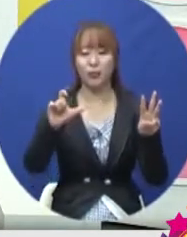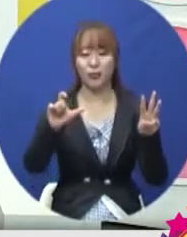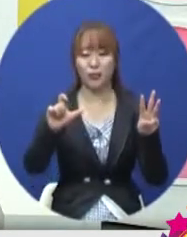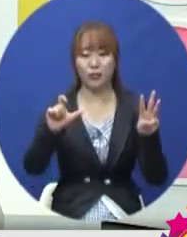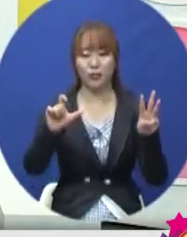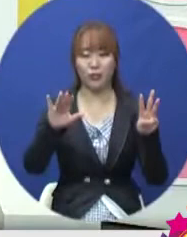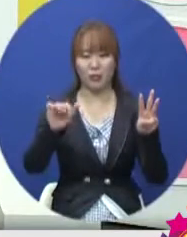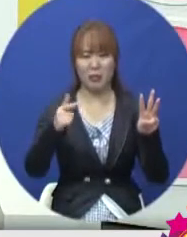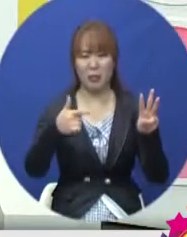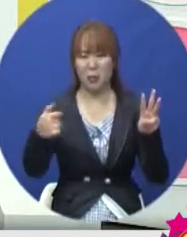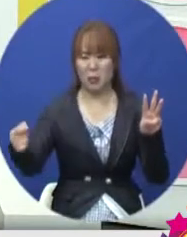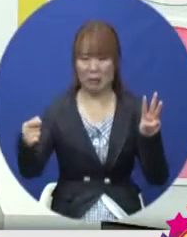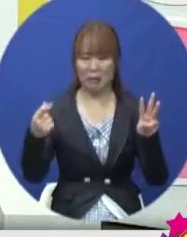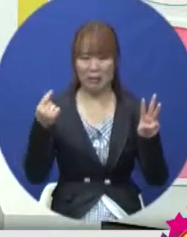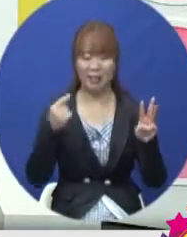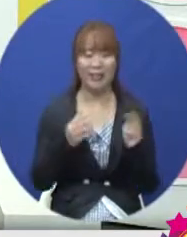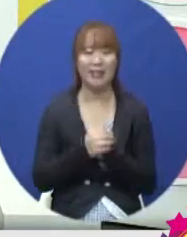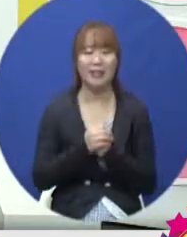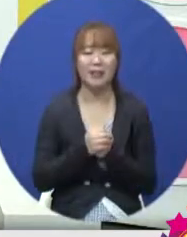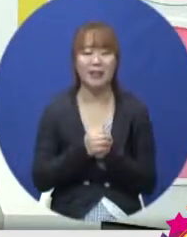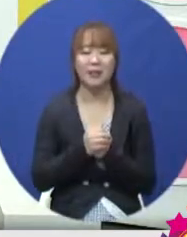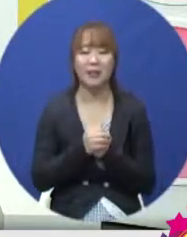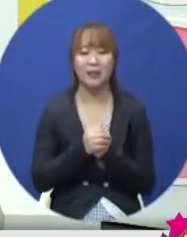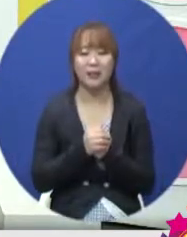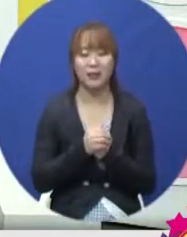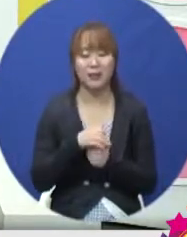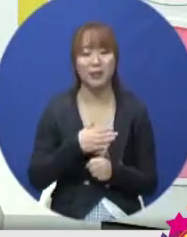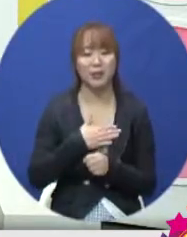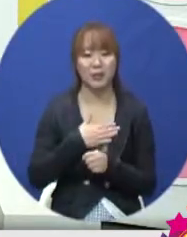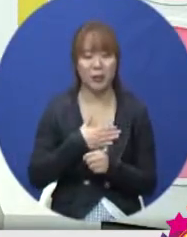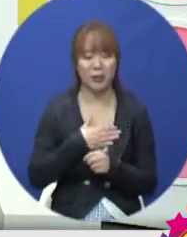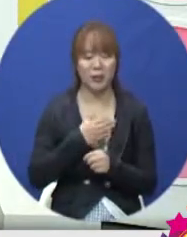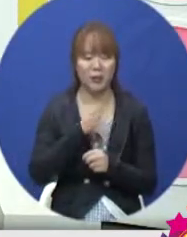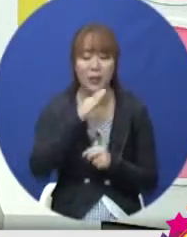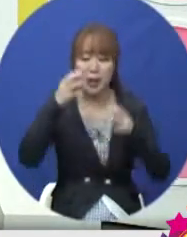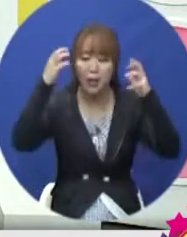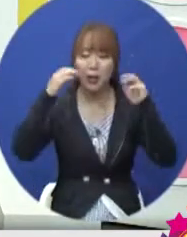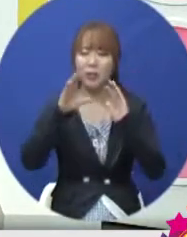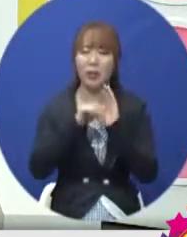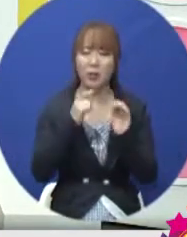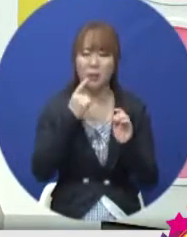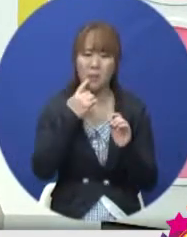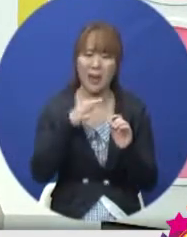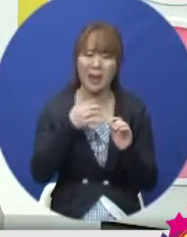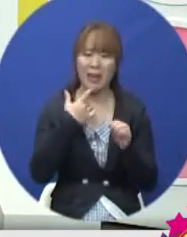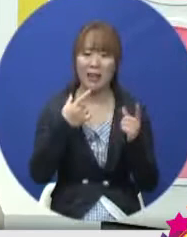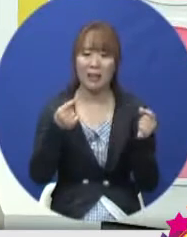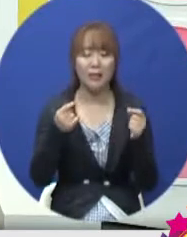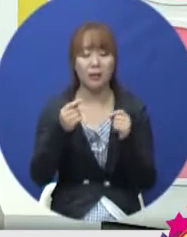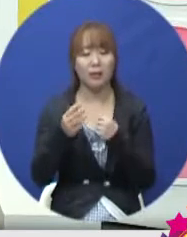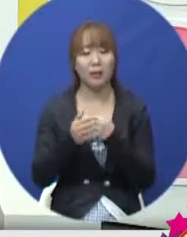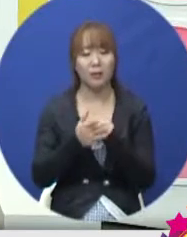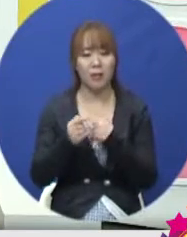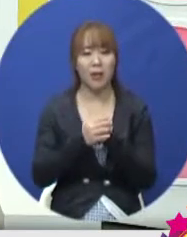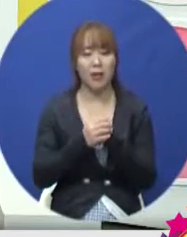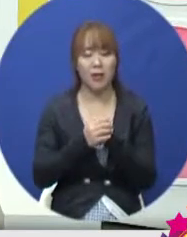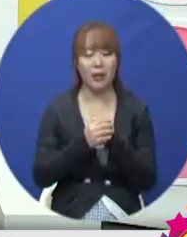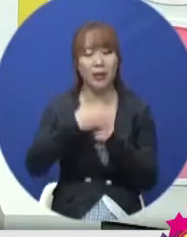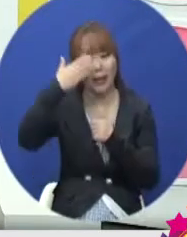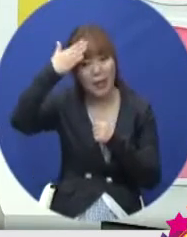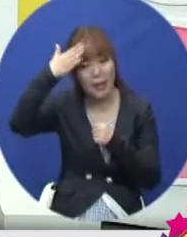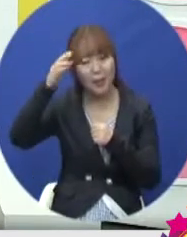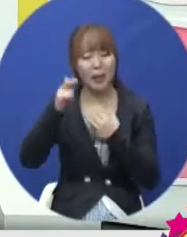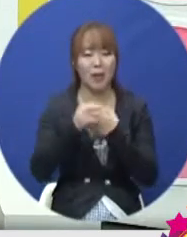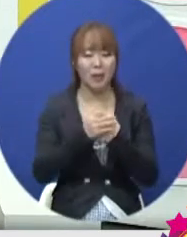15분. 네. 너무 긴 것 같다. 그렇죠? 저도 정말 여름철에 입맛이 좀 없잖아요. 네. 그래서 뭐 깻잎이나